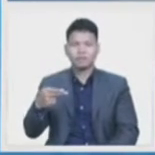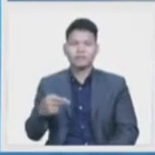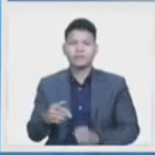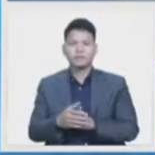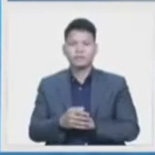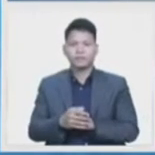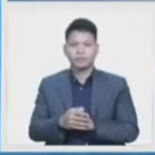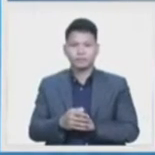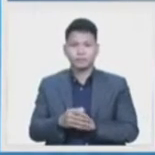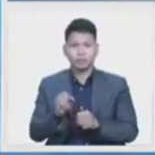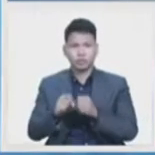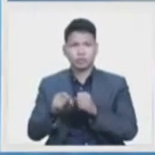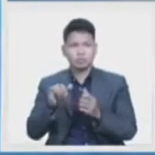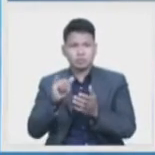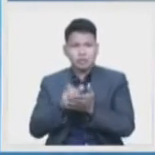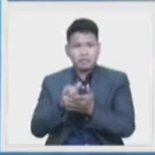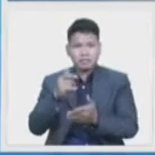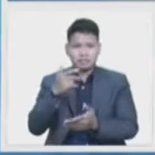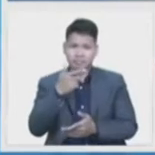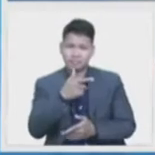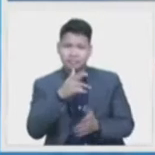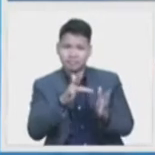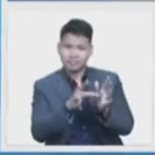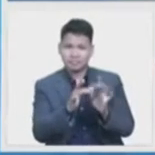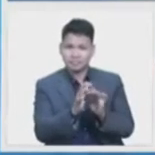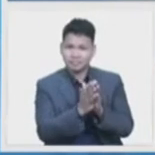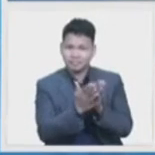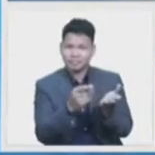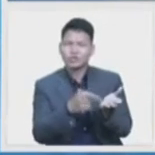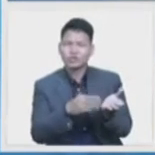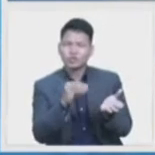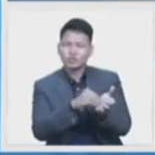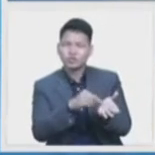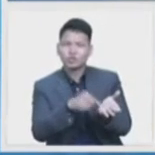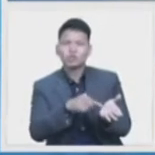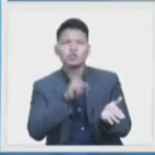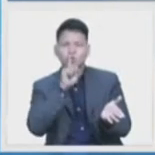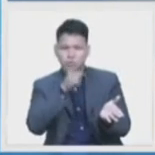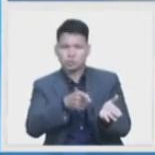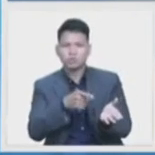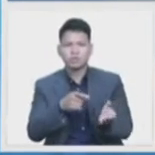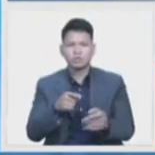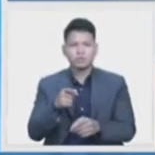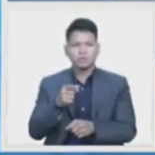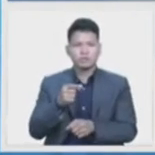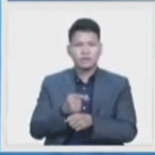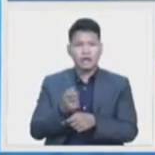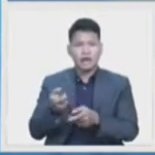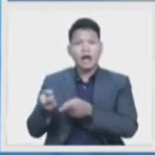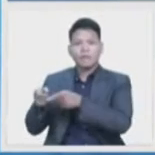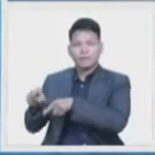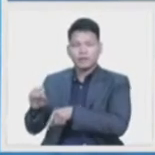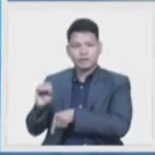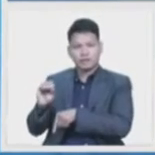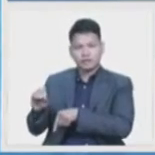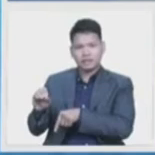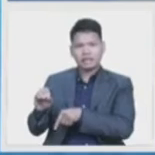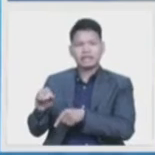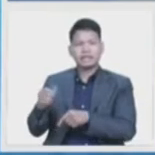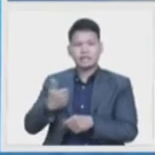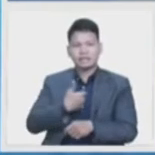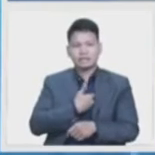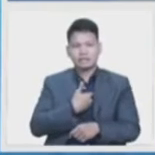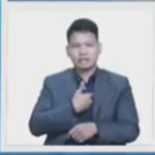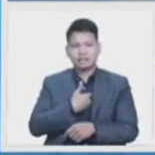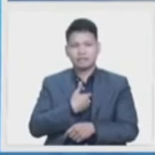So, nag-ingon ang balaang kasulatan, sakto, miabot siya sa iyang kaugalingon. Apan ang iyang kaugalingon,